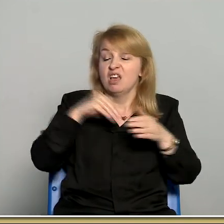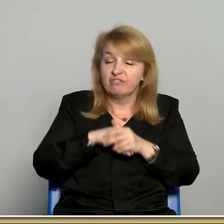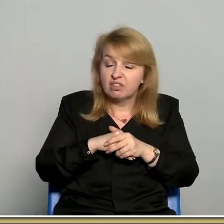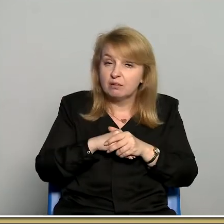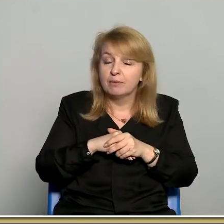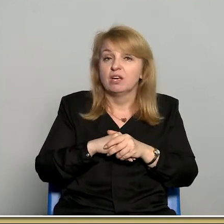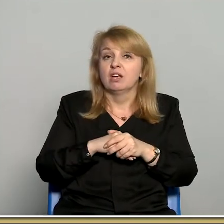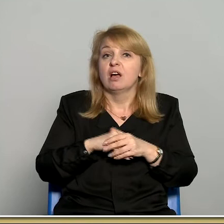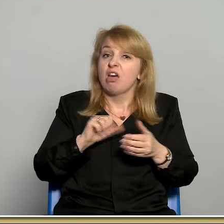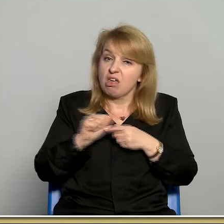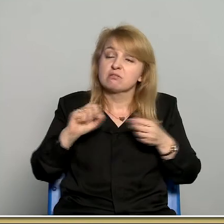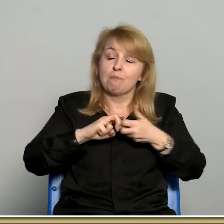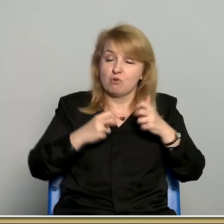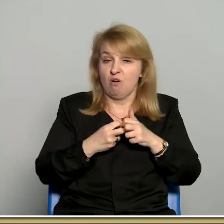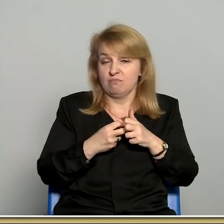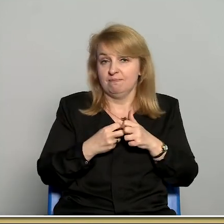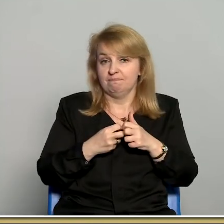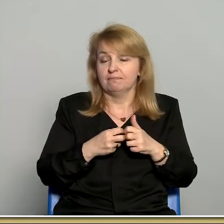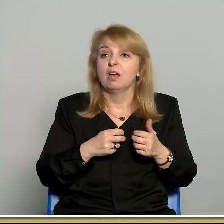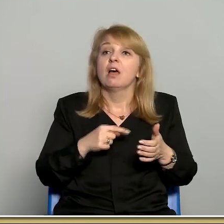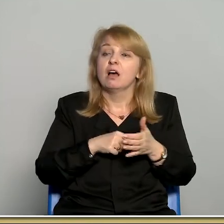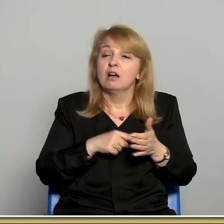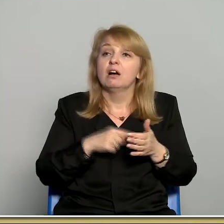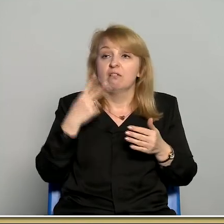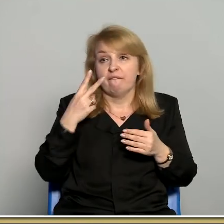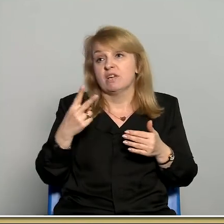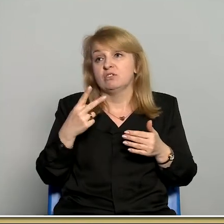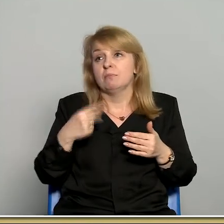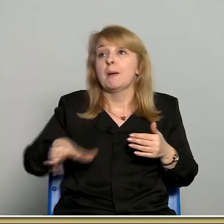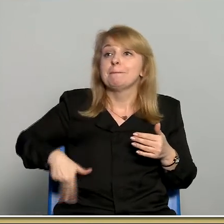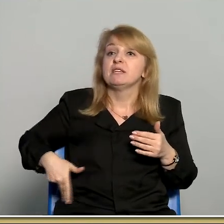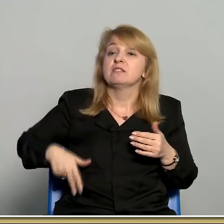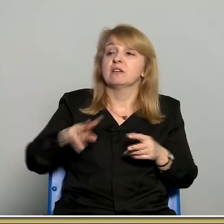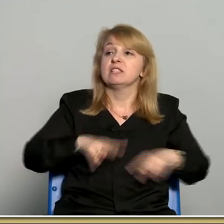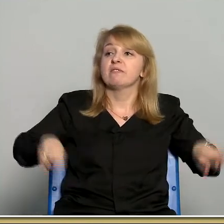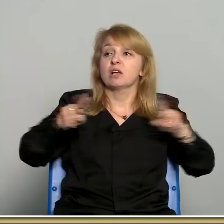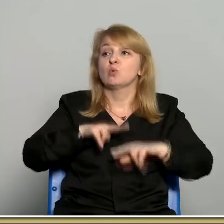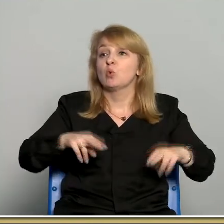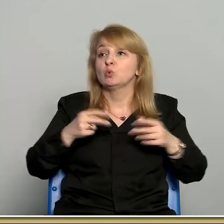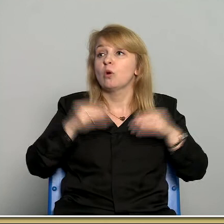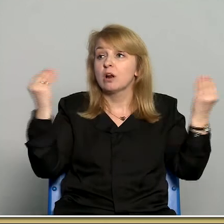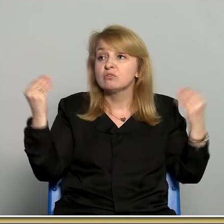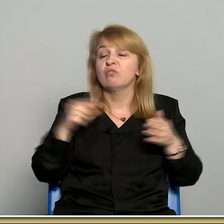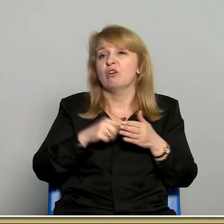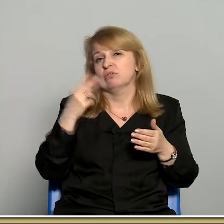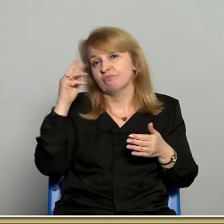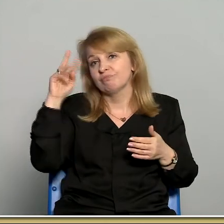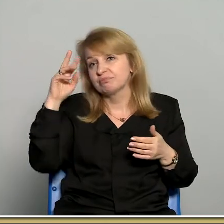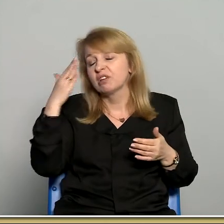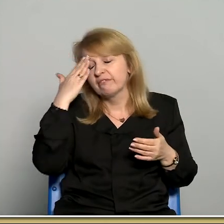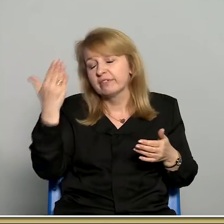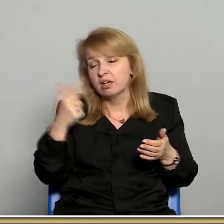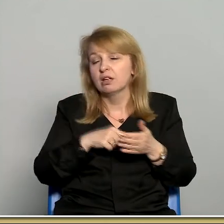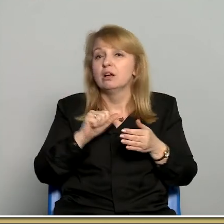jest uwypuklane jako element, na który bardzo wyraźnie Ministerstwo Infrastruktury i Rozwoju zwraca uwagę, to